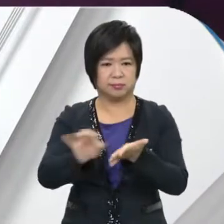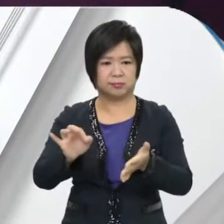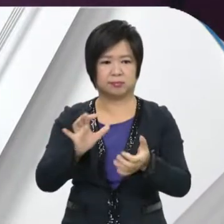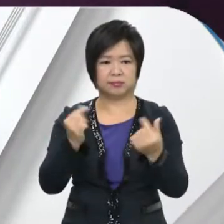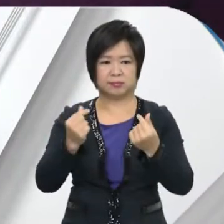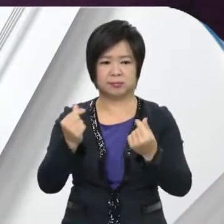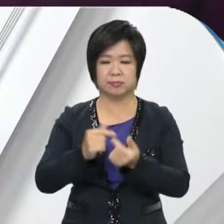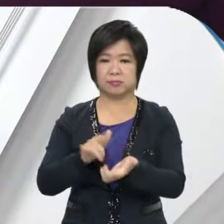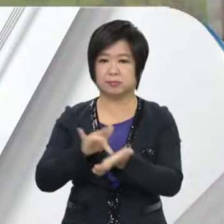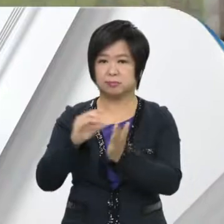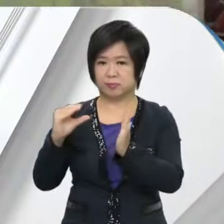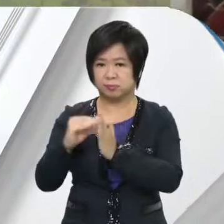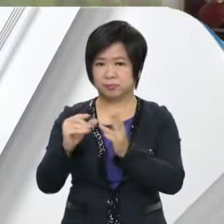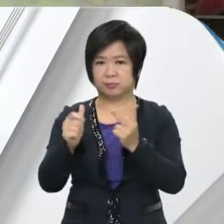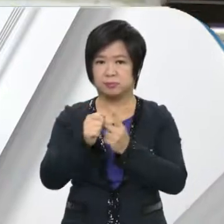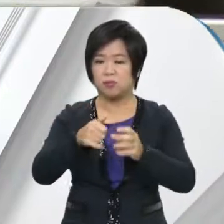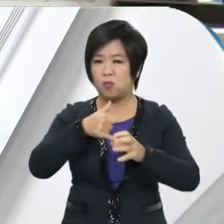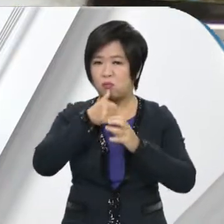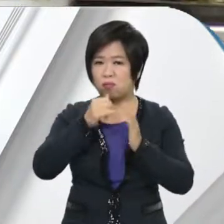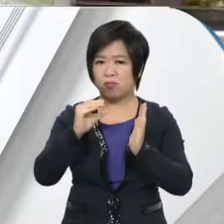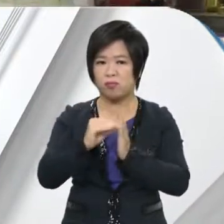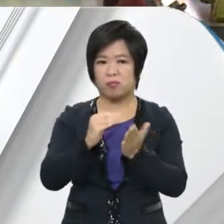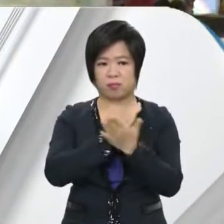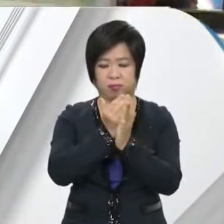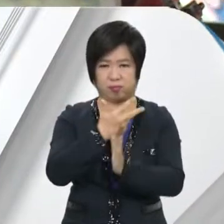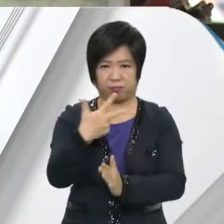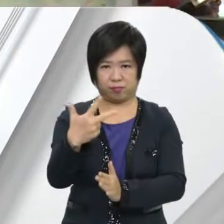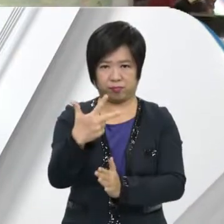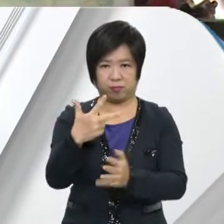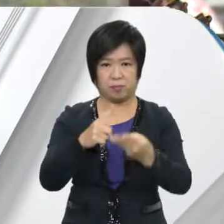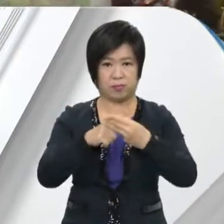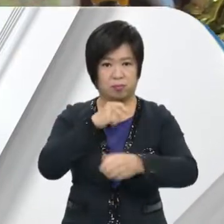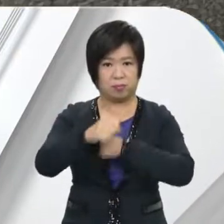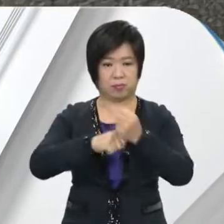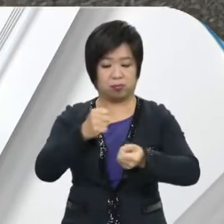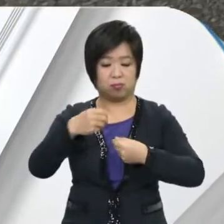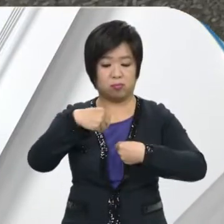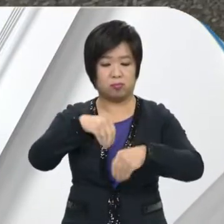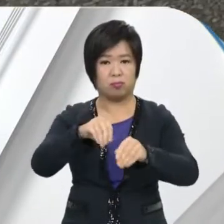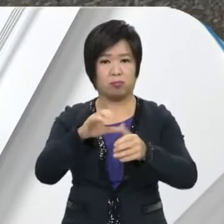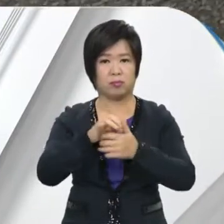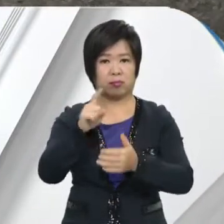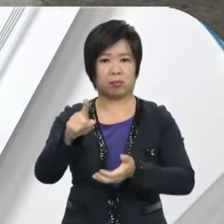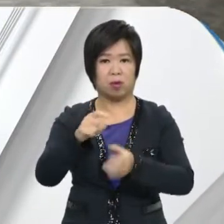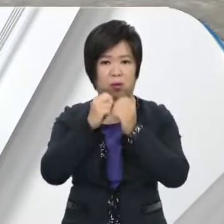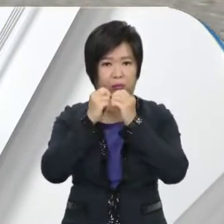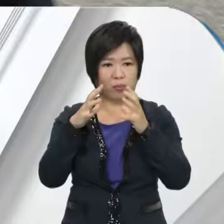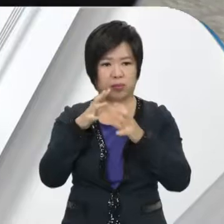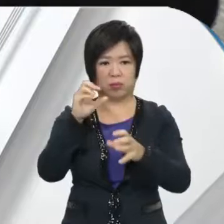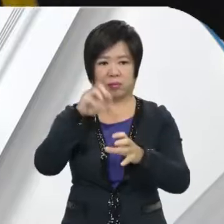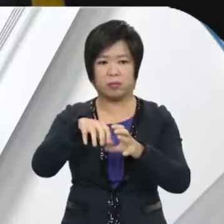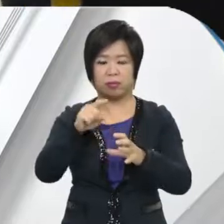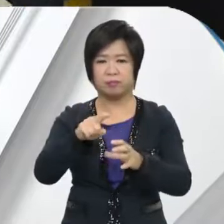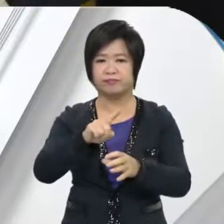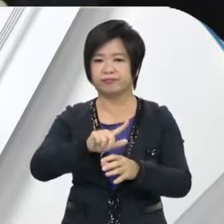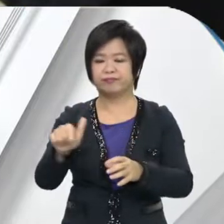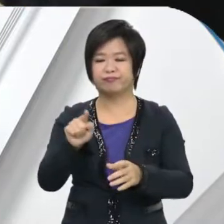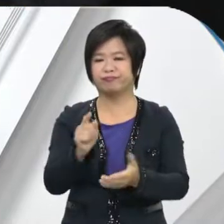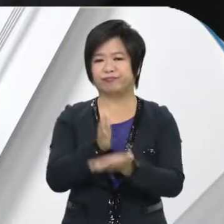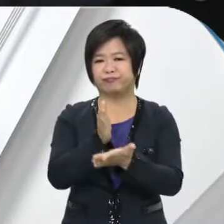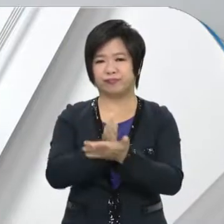营时，包括了药店、饮料店一条其他类的店家，都做唔得主动提供装东西用的油纸篓